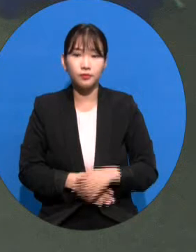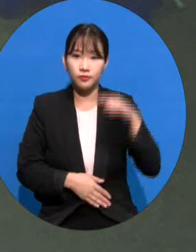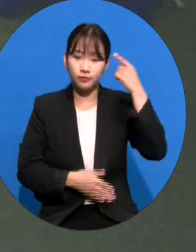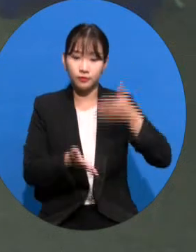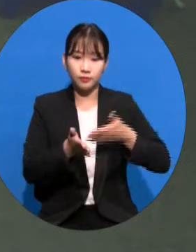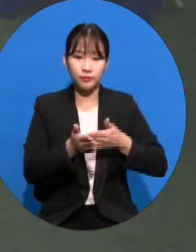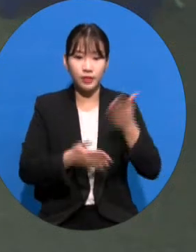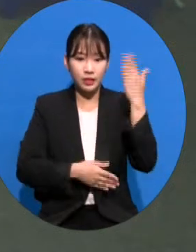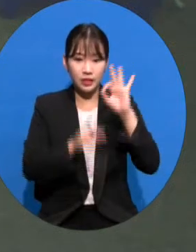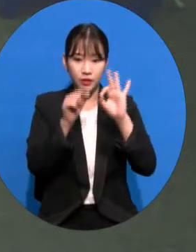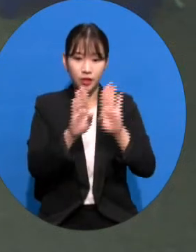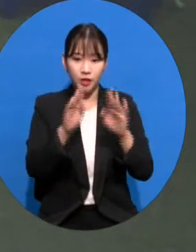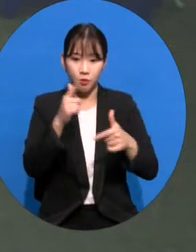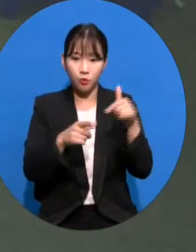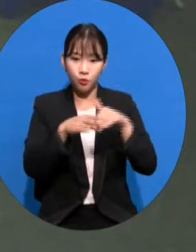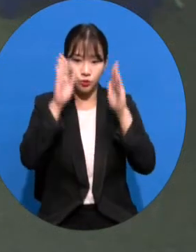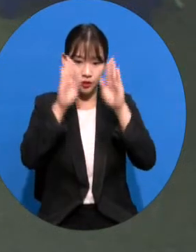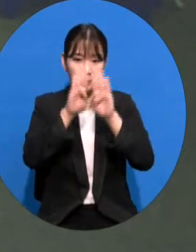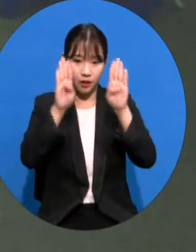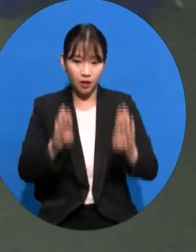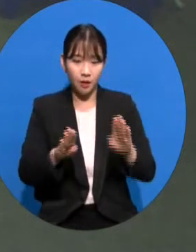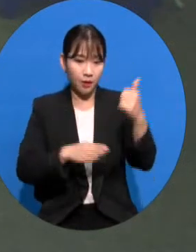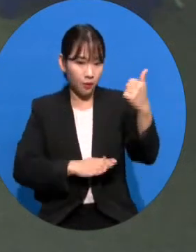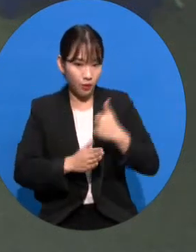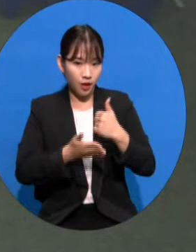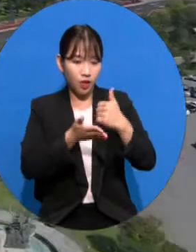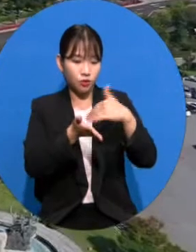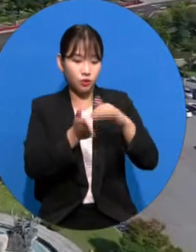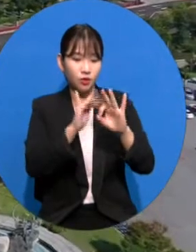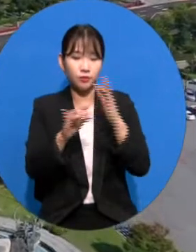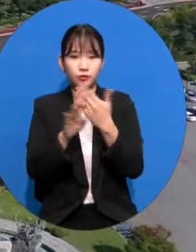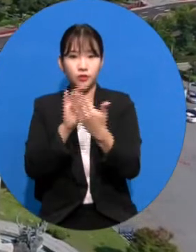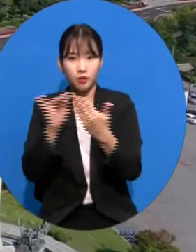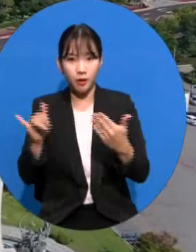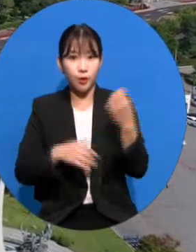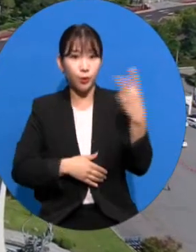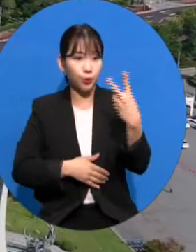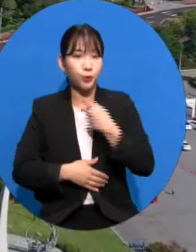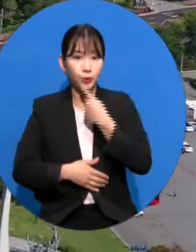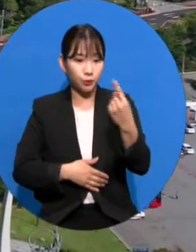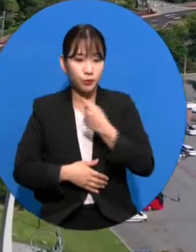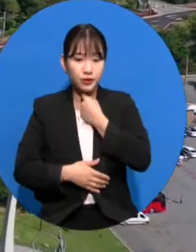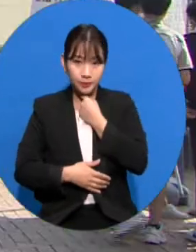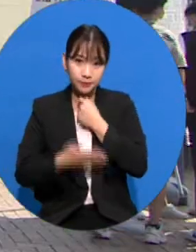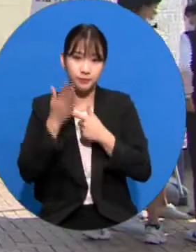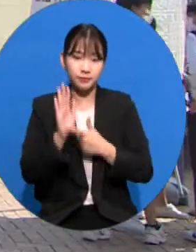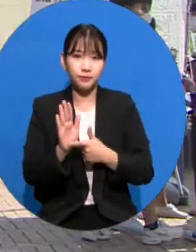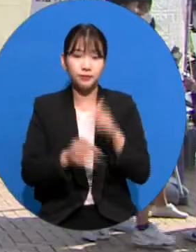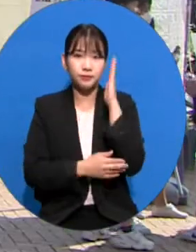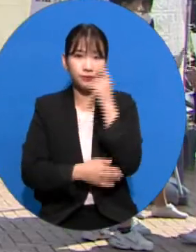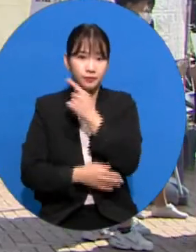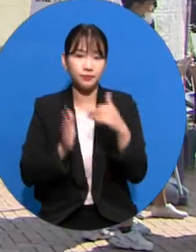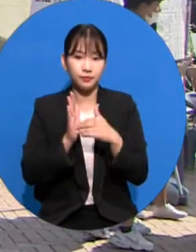다음 뉴스입니다. 지난 10월에 열린 목포 문학박람회 방문자 10명 중 9명은 재방문 의사를 밝힌 것으로